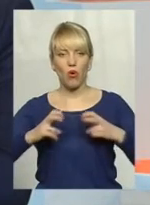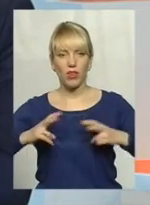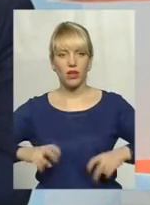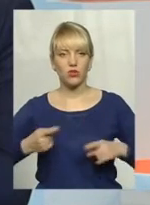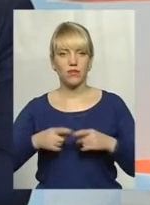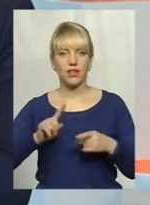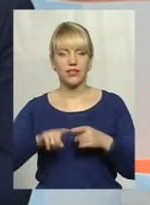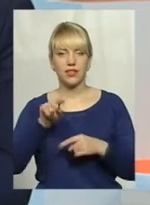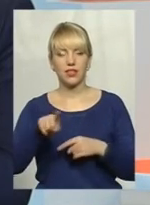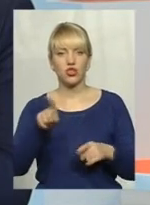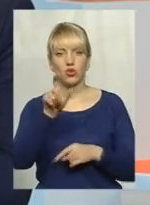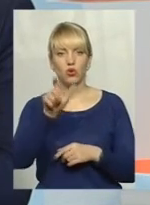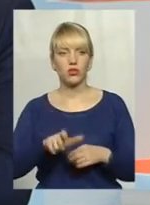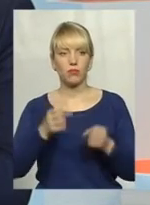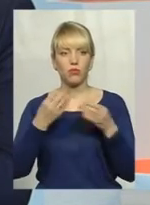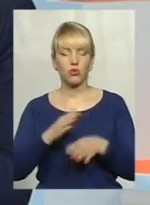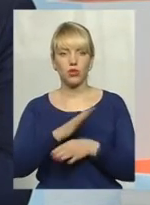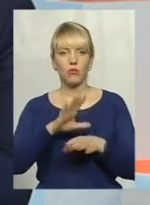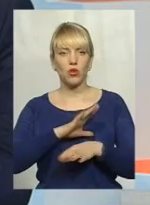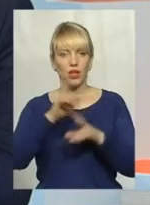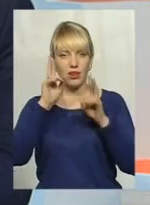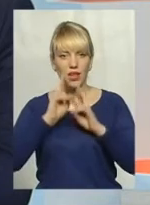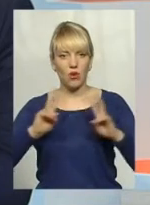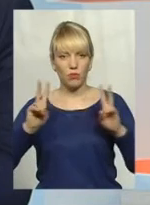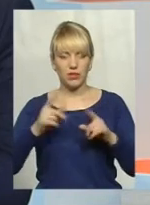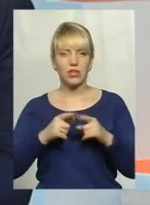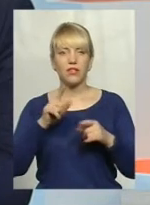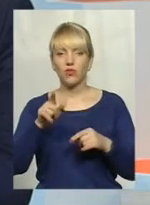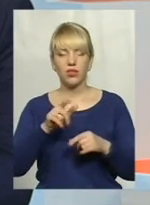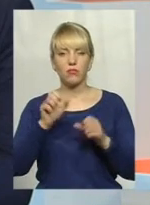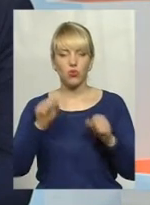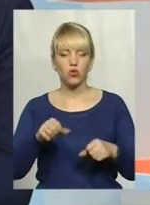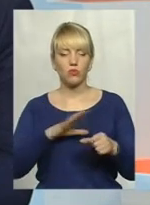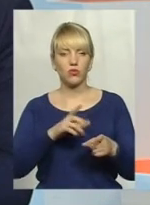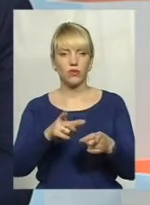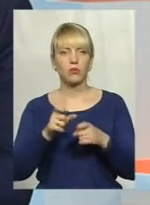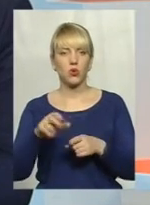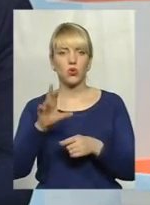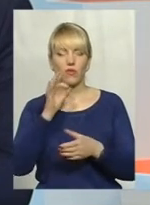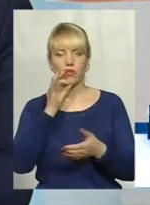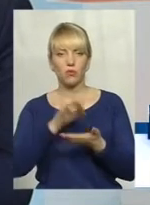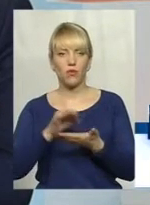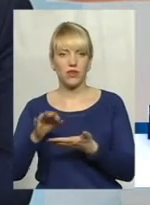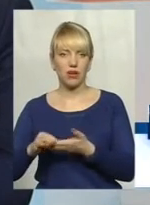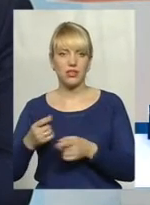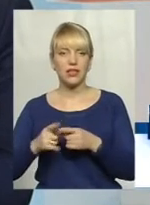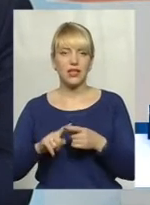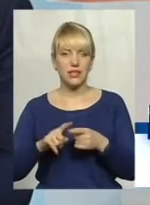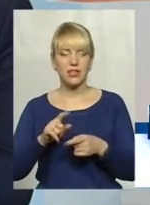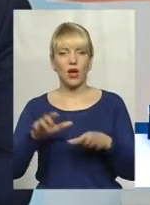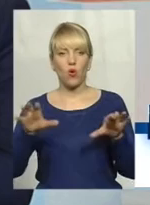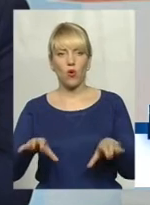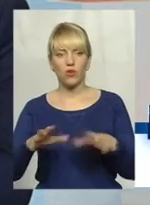це є те, що особи просто були необізнані, що вони можуть бути притягнуті до відповідальності. Переважно це